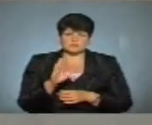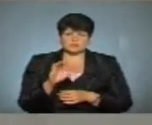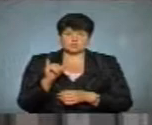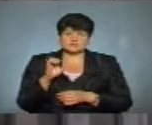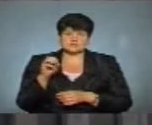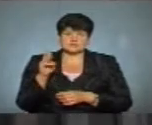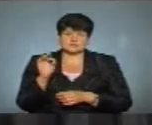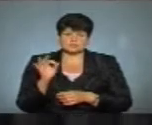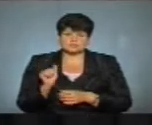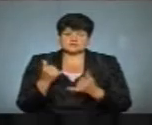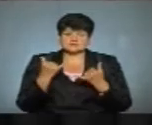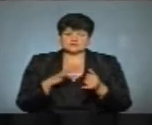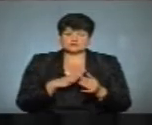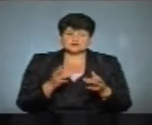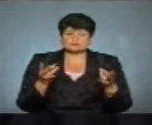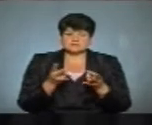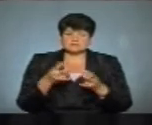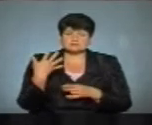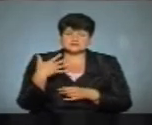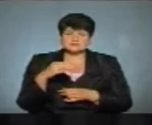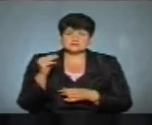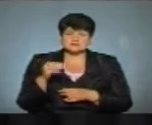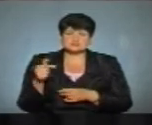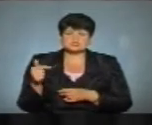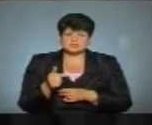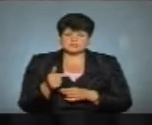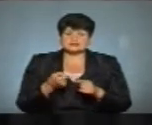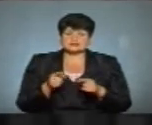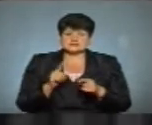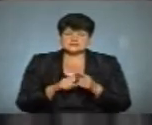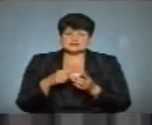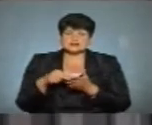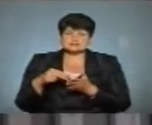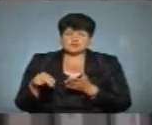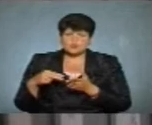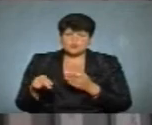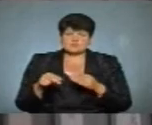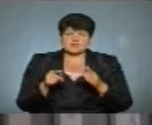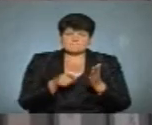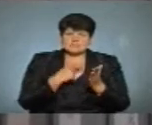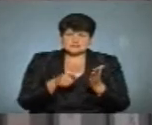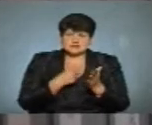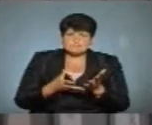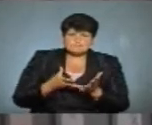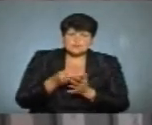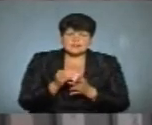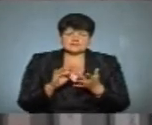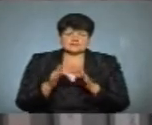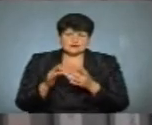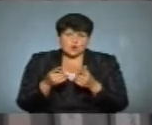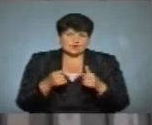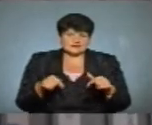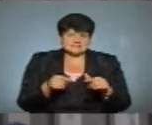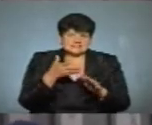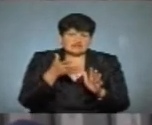Устенко. Наразі була потреба в 50 тисячах гривень. Це там для закупки планшетів, тих же проплати інтернету, організаційних